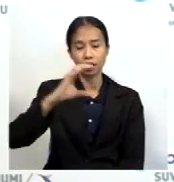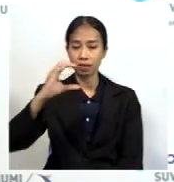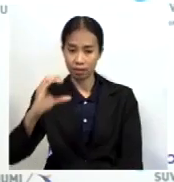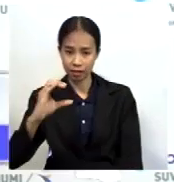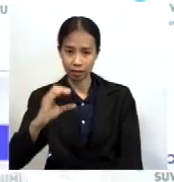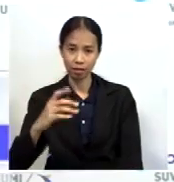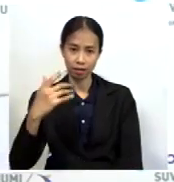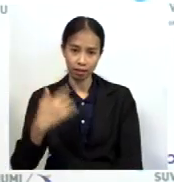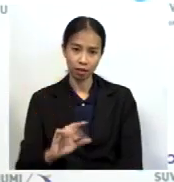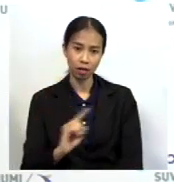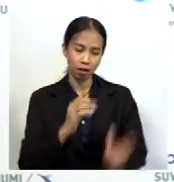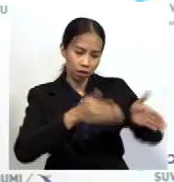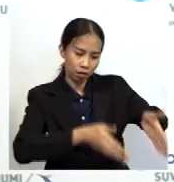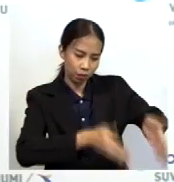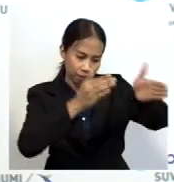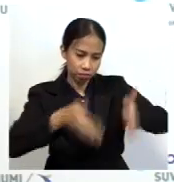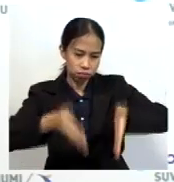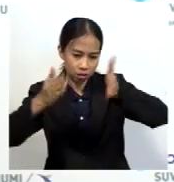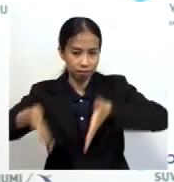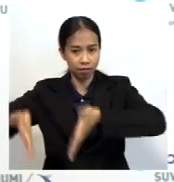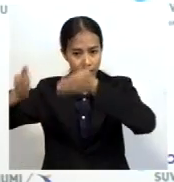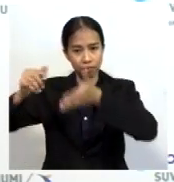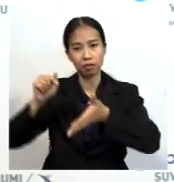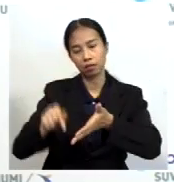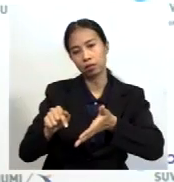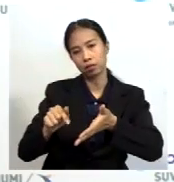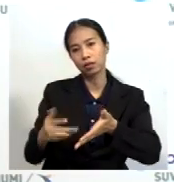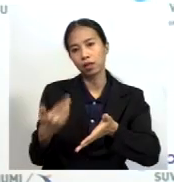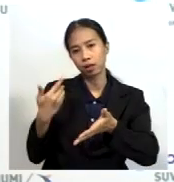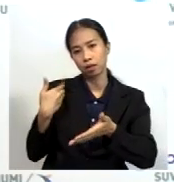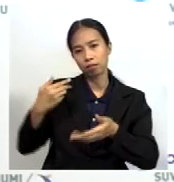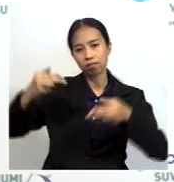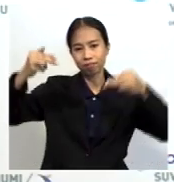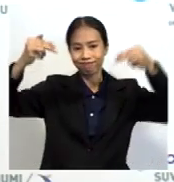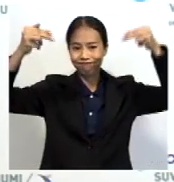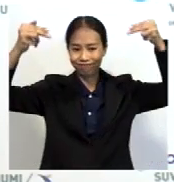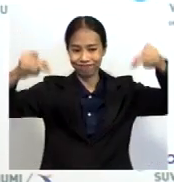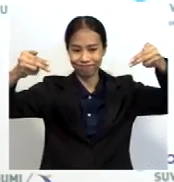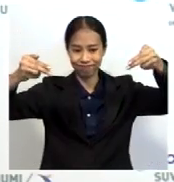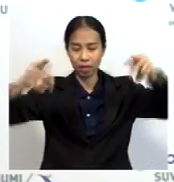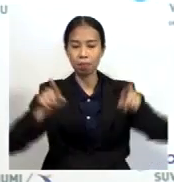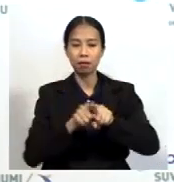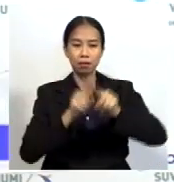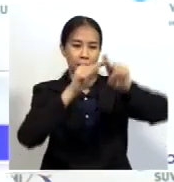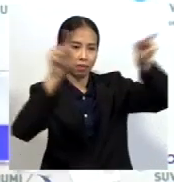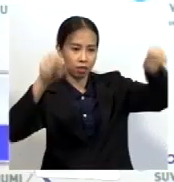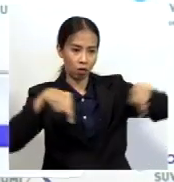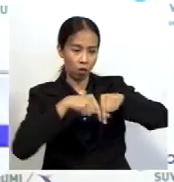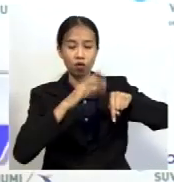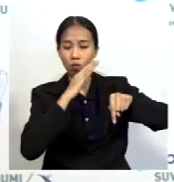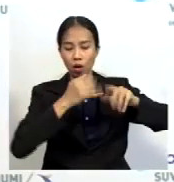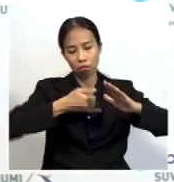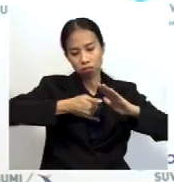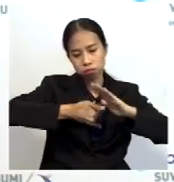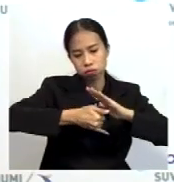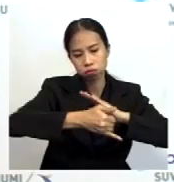จุดตัดระหว่างแต่ละคอนคอร์ดเนี่ยเราจะมีกล้องที่เรียกว่าเทอร์โมสแกนนะครับผู้โดยสารที่เดินผ่านจุ